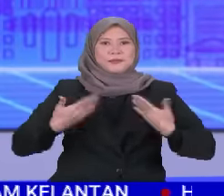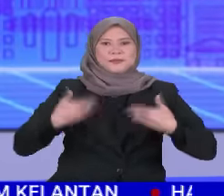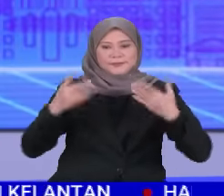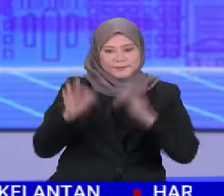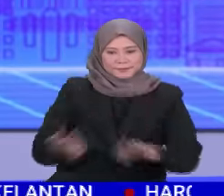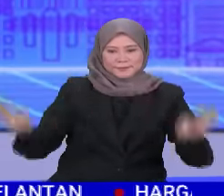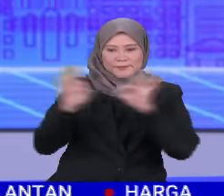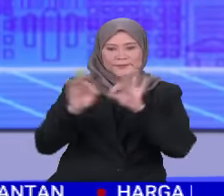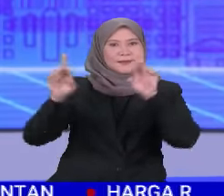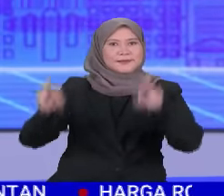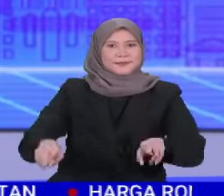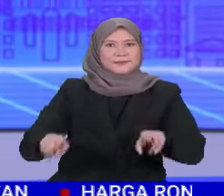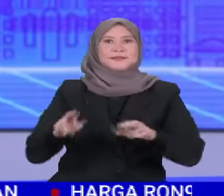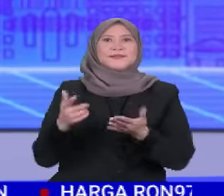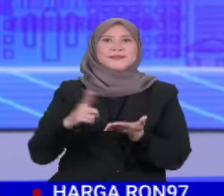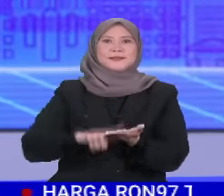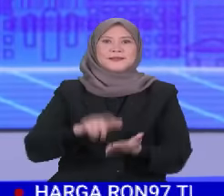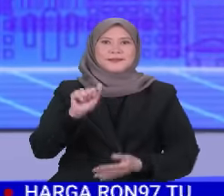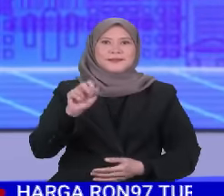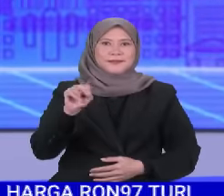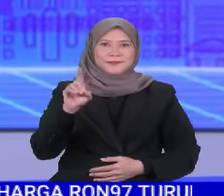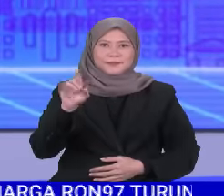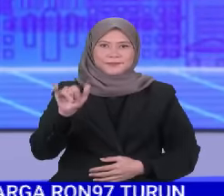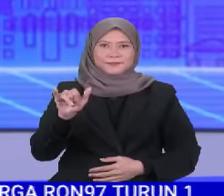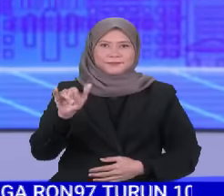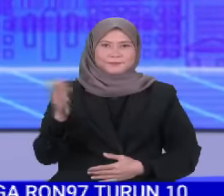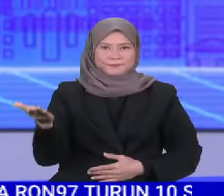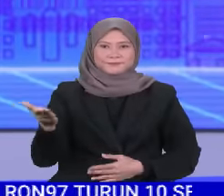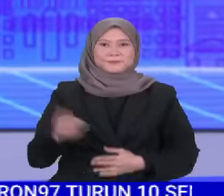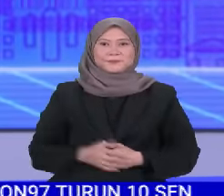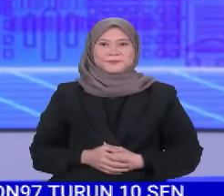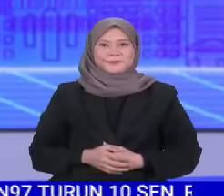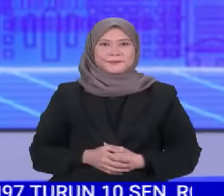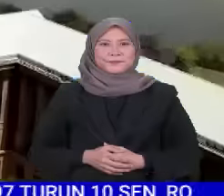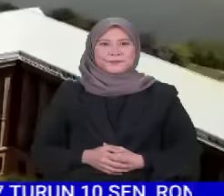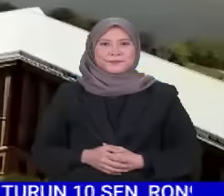kepentingan rakyat laporan nbriza rohani